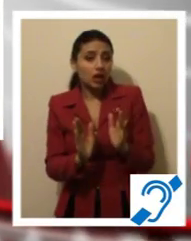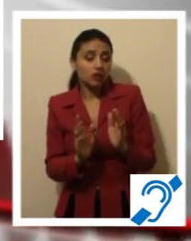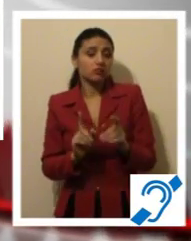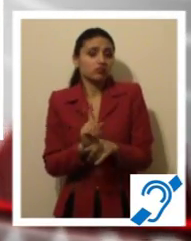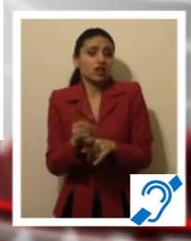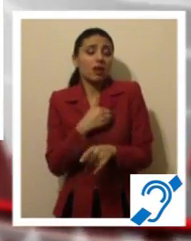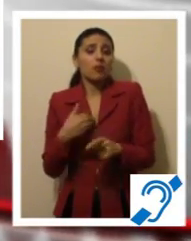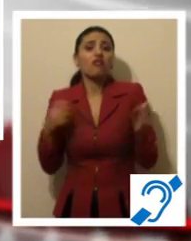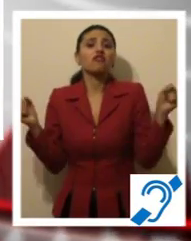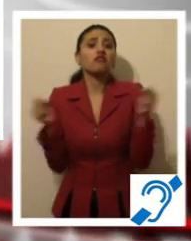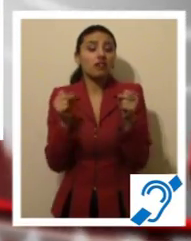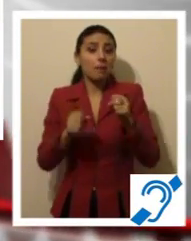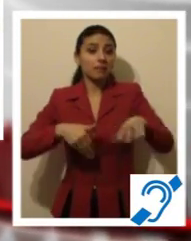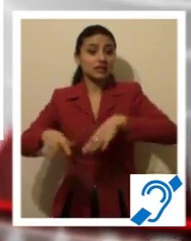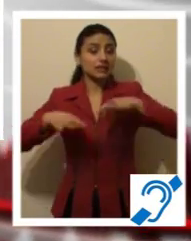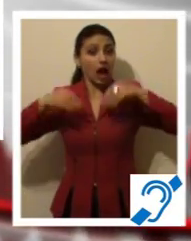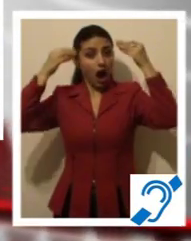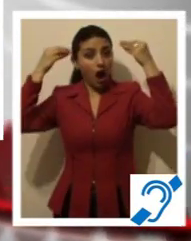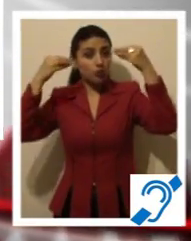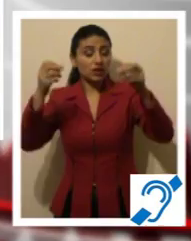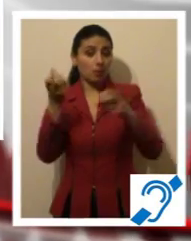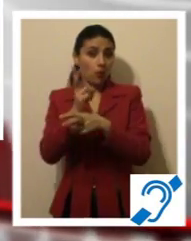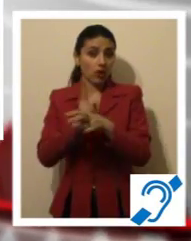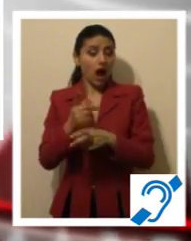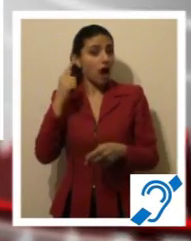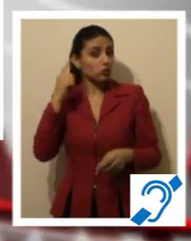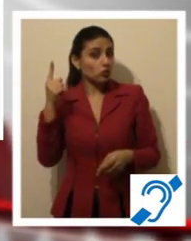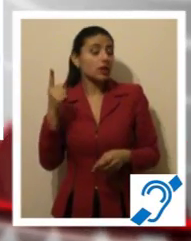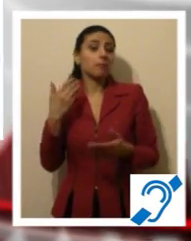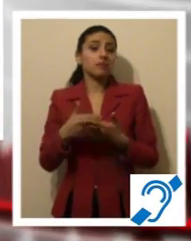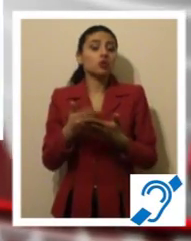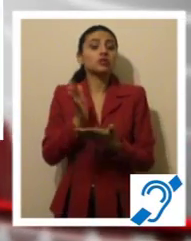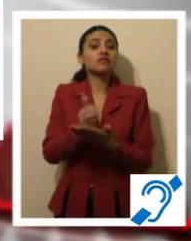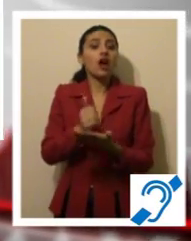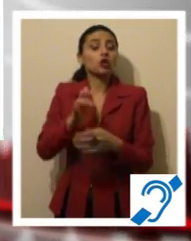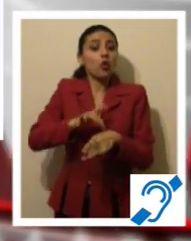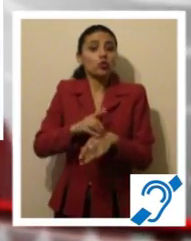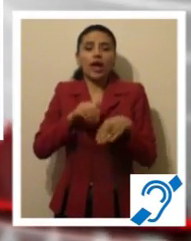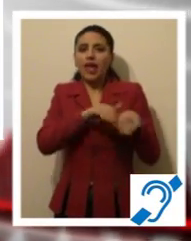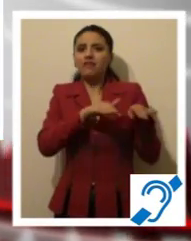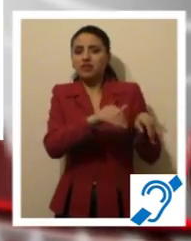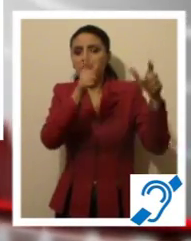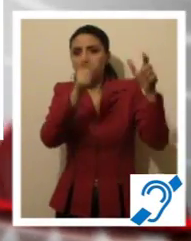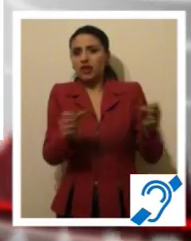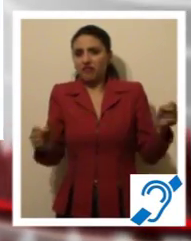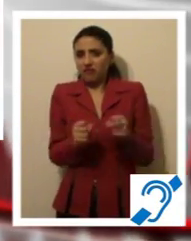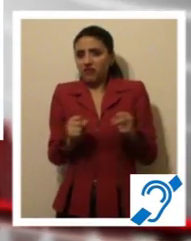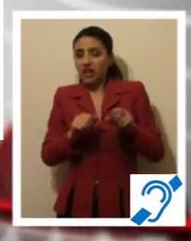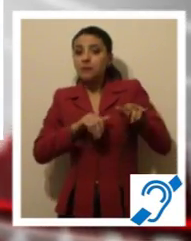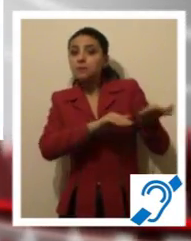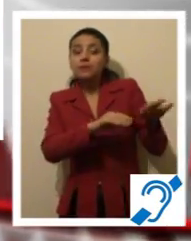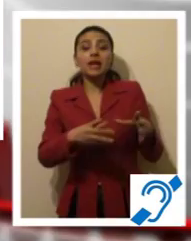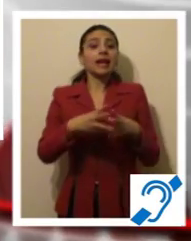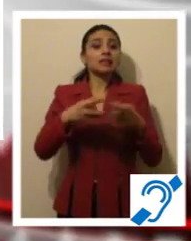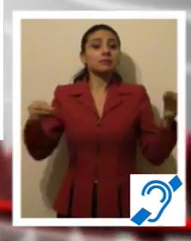de scăzute, Ministerul Sănătății recomandă populației să asculte sfatul medicilor, să evite deplasările în spații deschise și expunerea la frig, să respecte